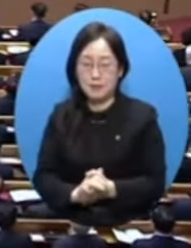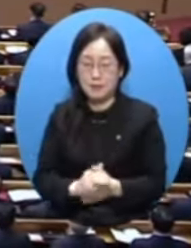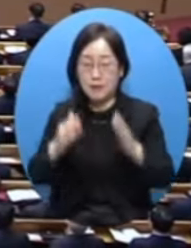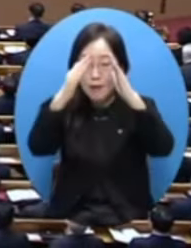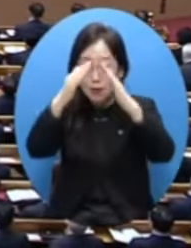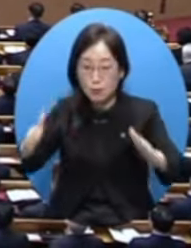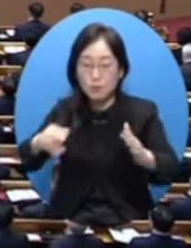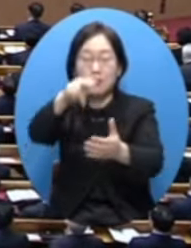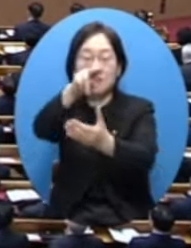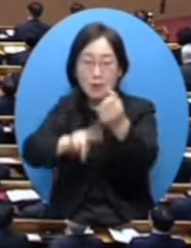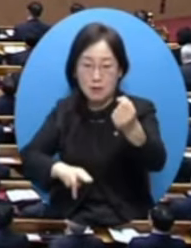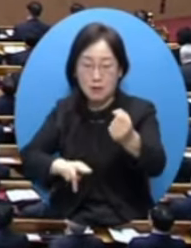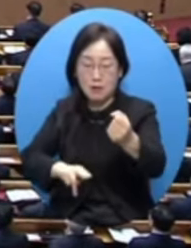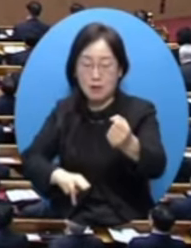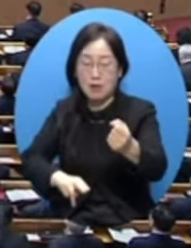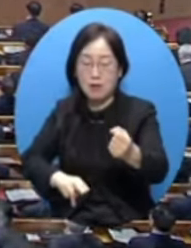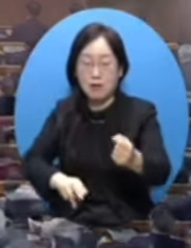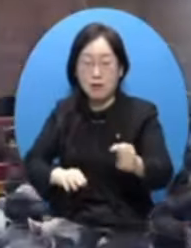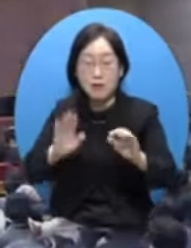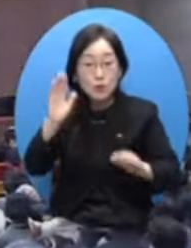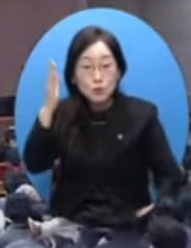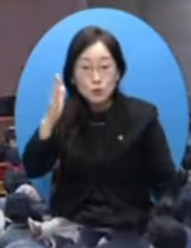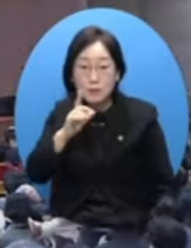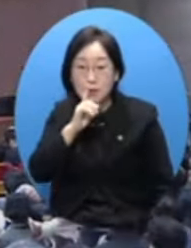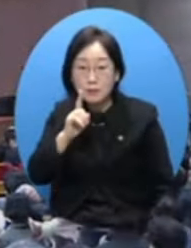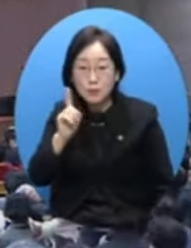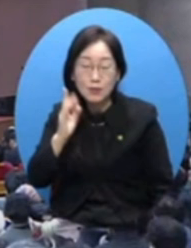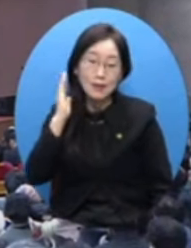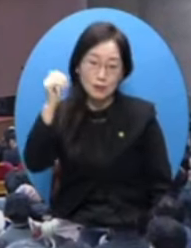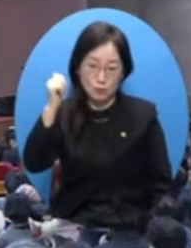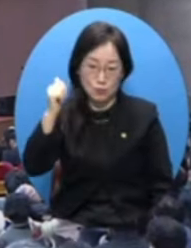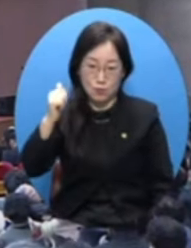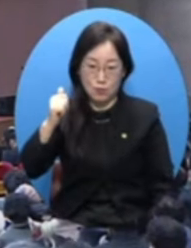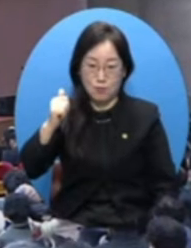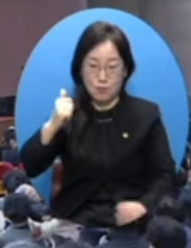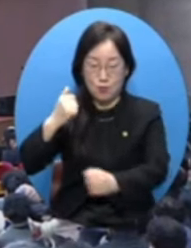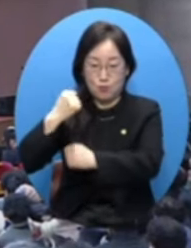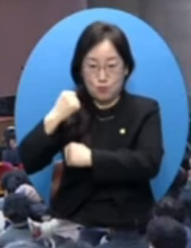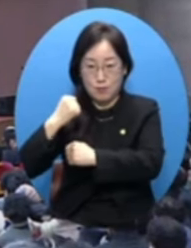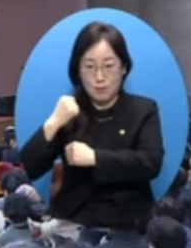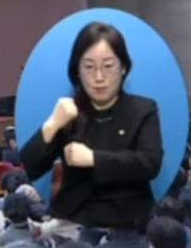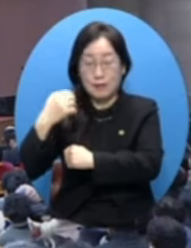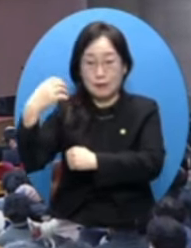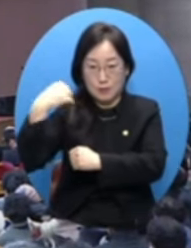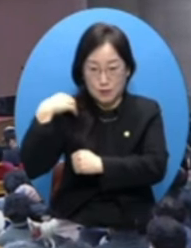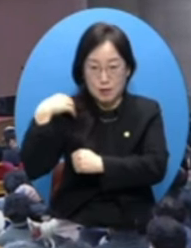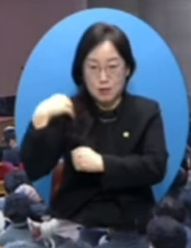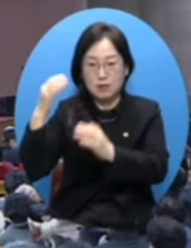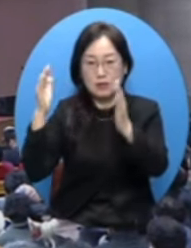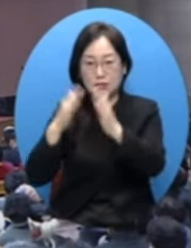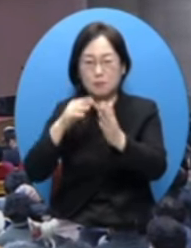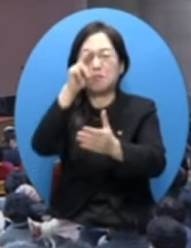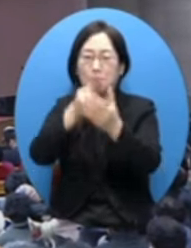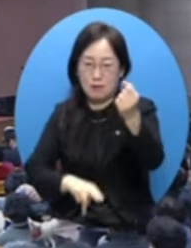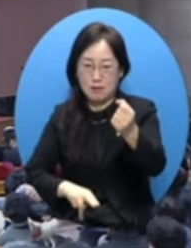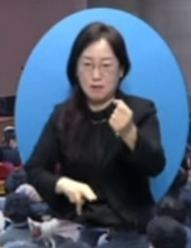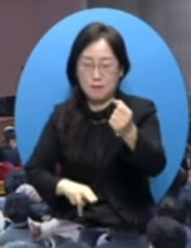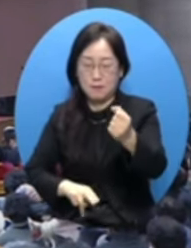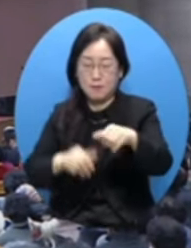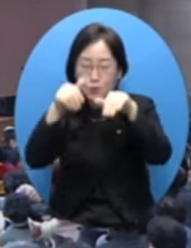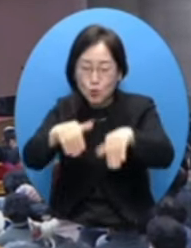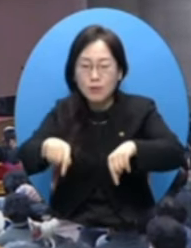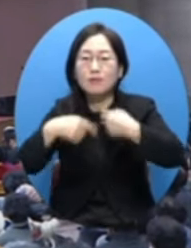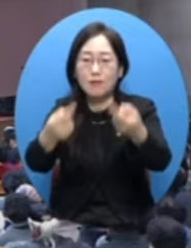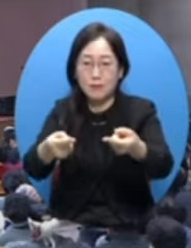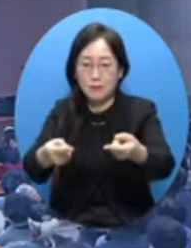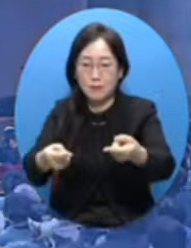팔려가 애굽의 시대장, 요즘 말하면 대통령 경호실장쯤 되는 그 집에 노예로 들어갔는데, 정말 그때 노예라고